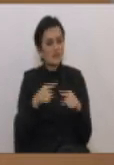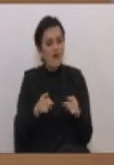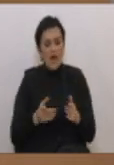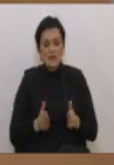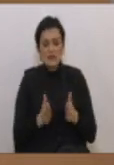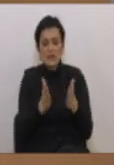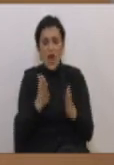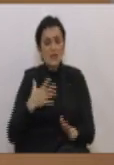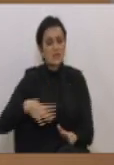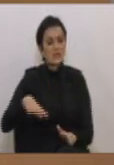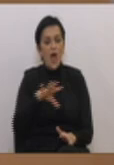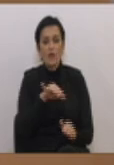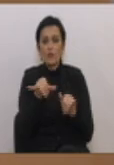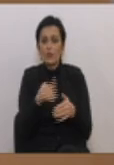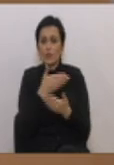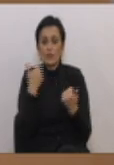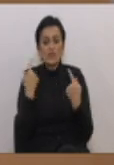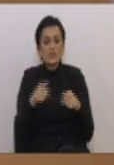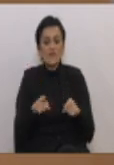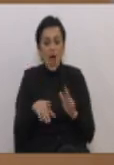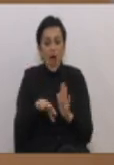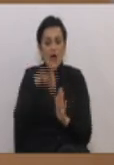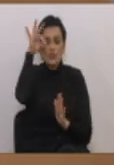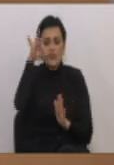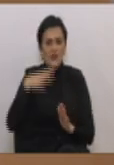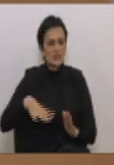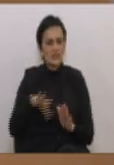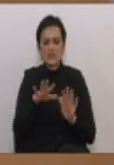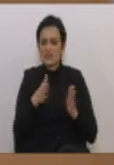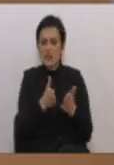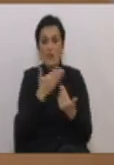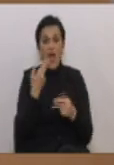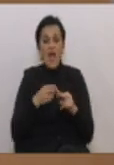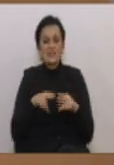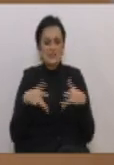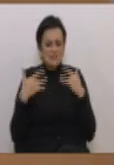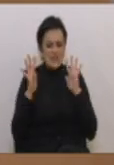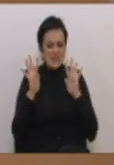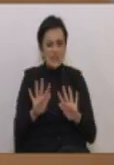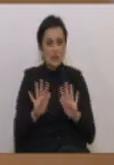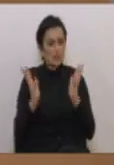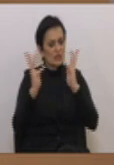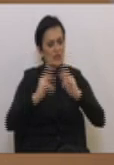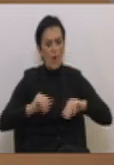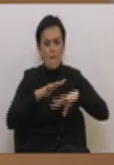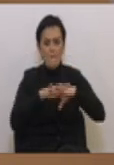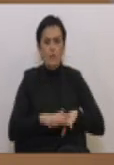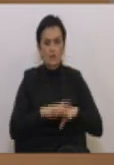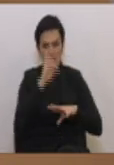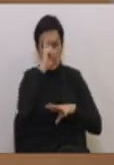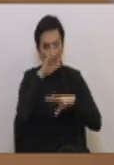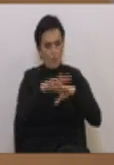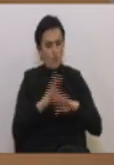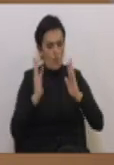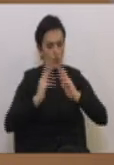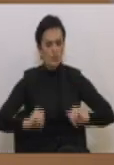საქართველოს არ აქვს სხვა არჩევანი საქართველოს არ აქვს ეს სიზურვილი და ზიზღი დაანგრევს მის ფუნდამენტს, მის სახელმწიფოებრივ ფუნდამენტს და